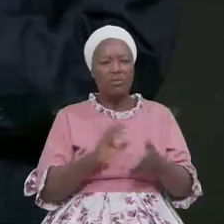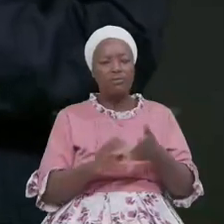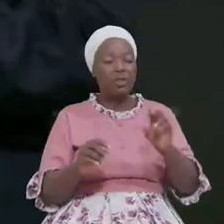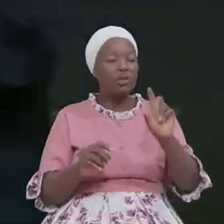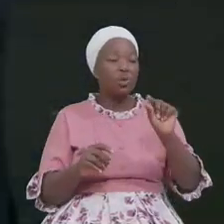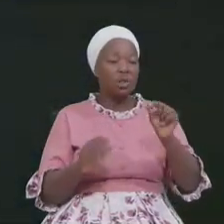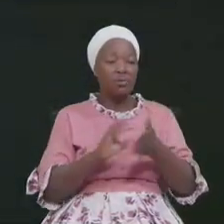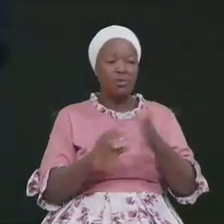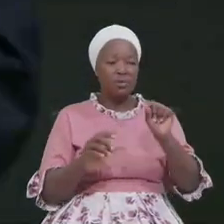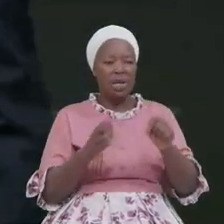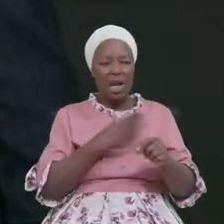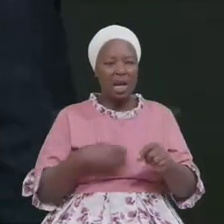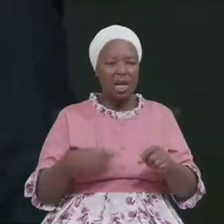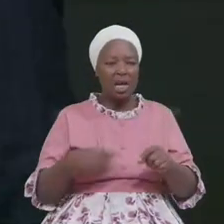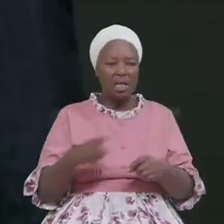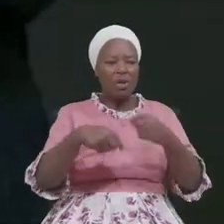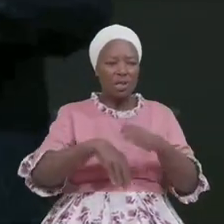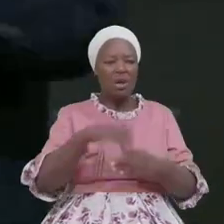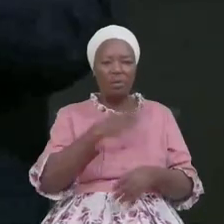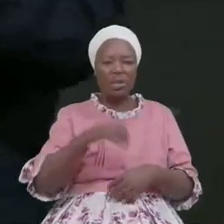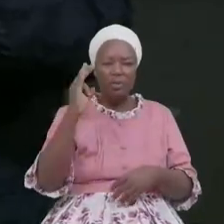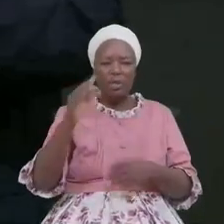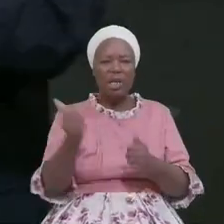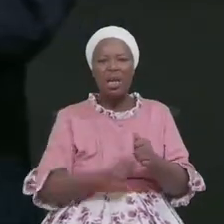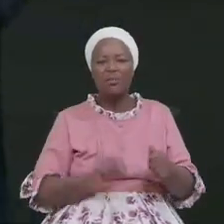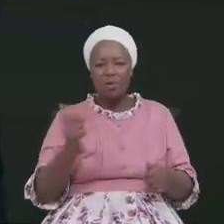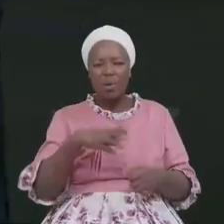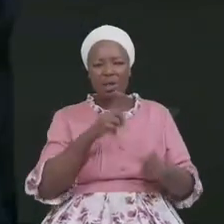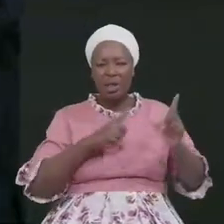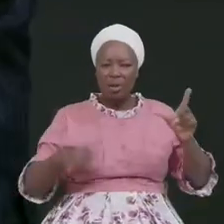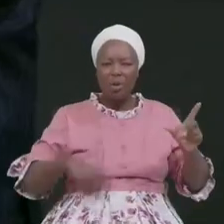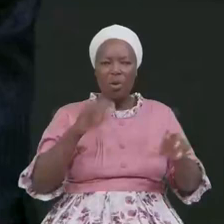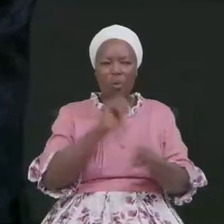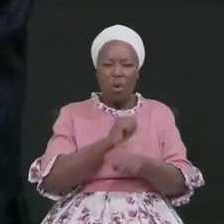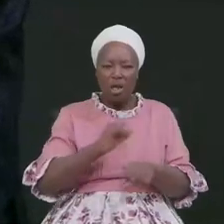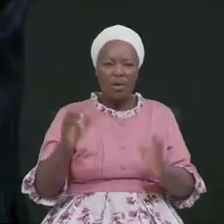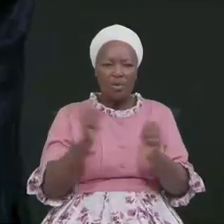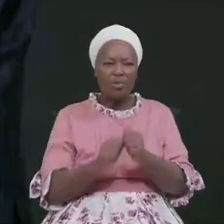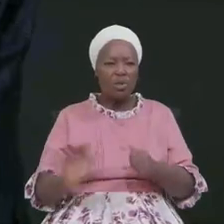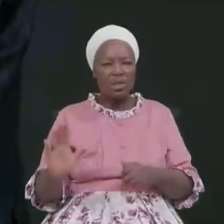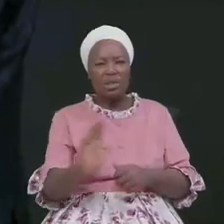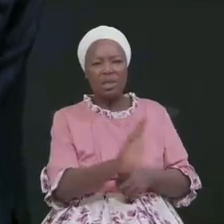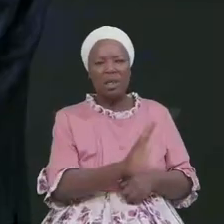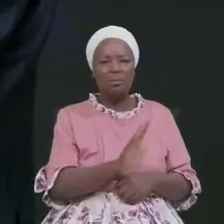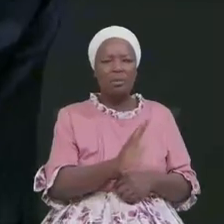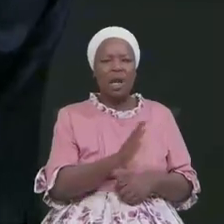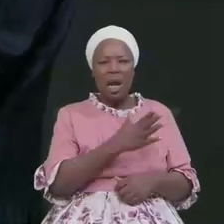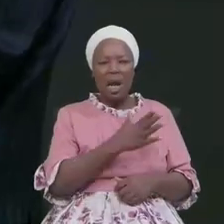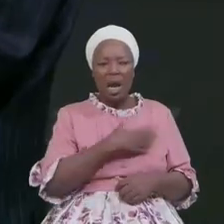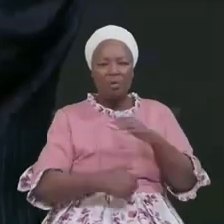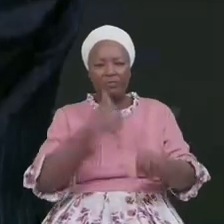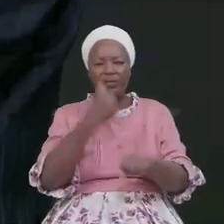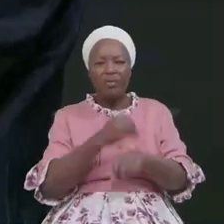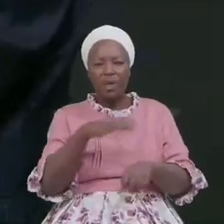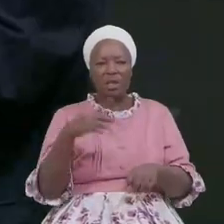prêcher partout. Le Seigneur travaillait avec eux et confirmait la parole par